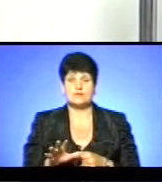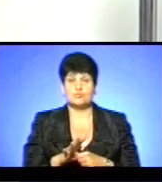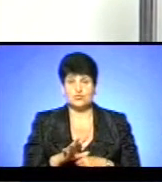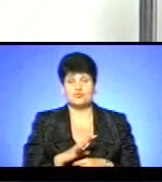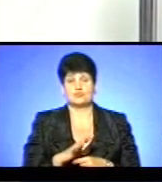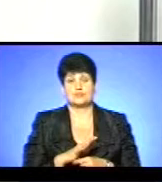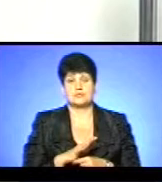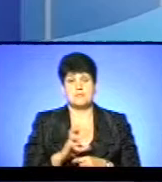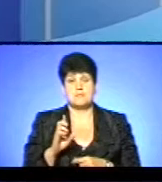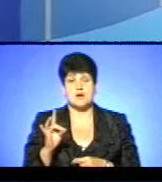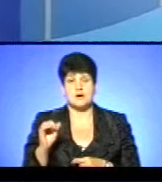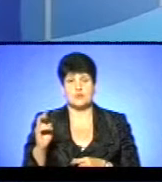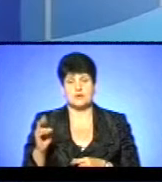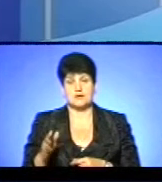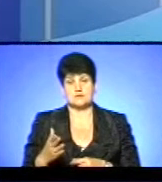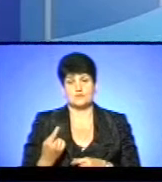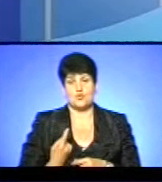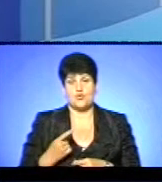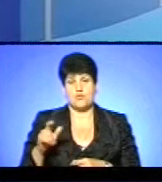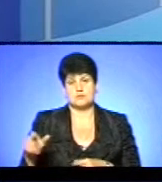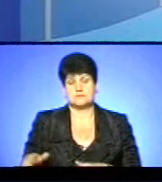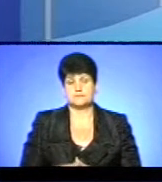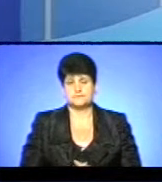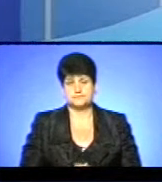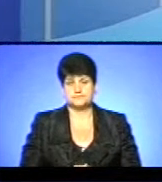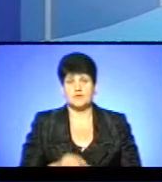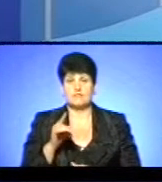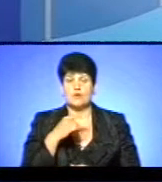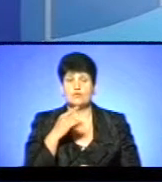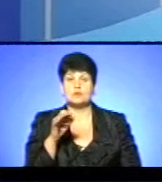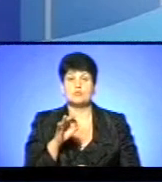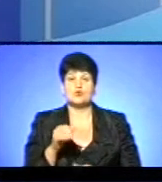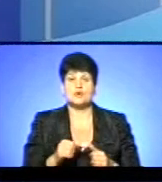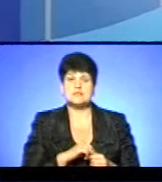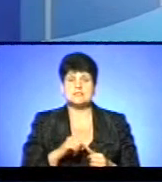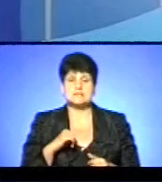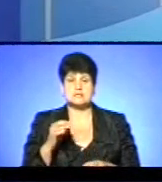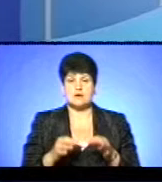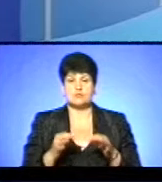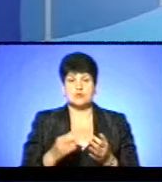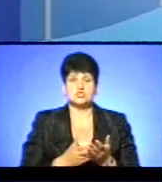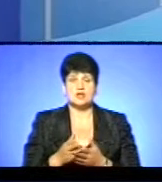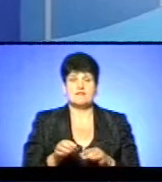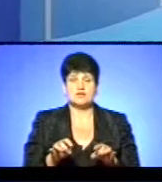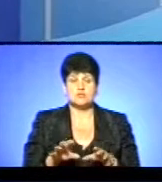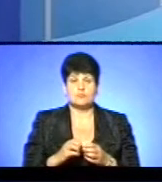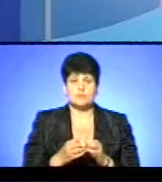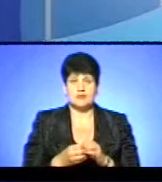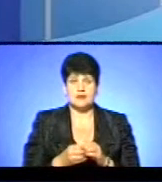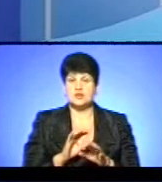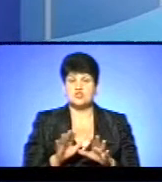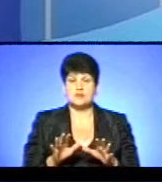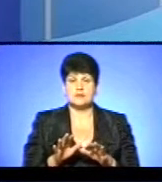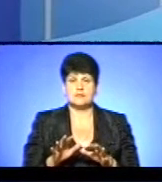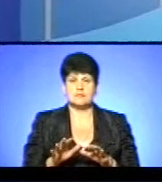славноявне браконьєрство самими єгерями. Ви говорите про самосуд як шлях вирішення проблеми, а чи недостатньо